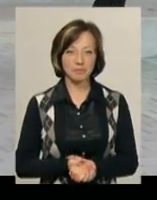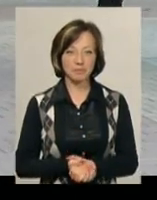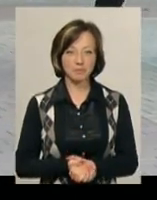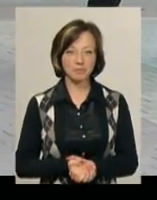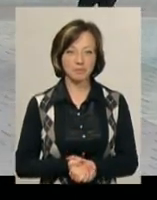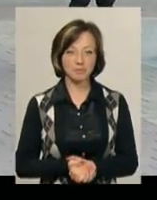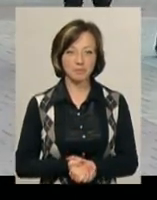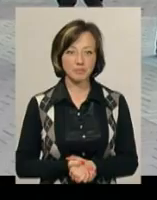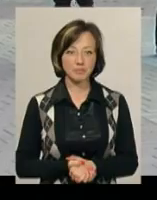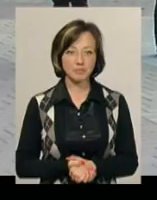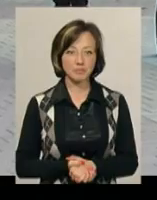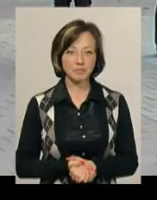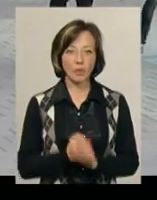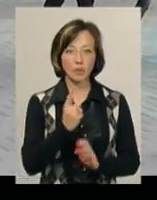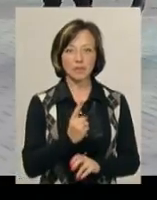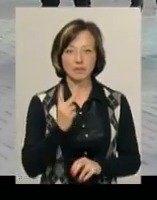1, 2, 3, 4,